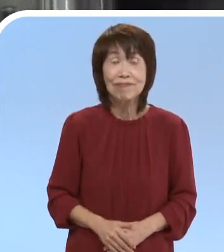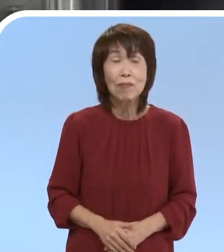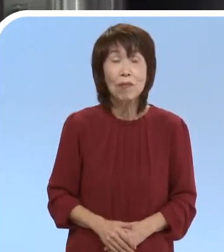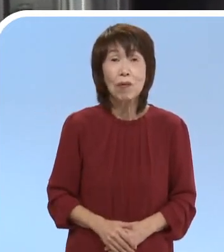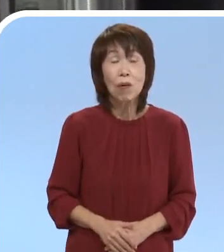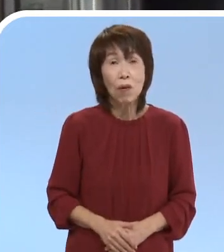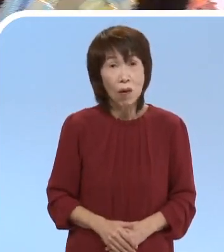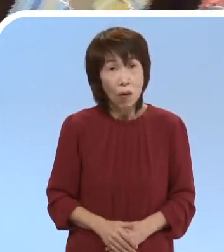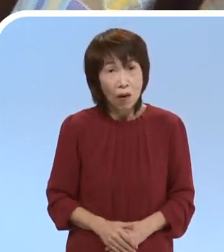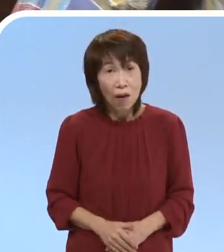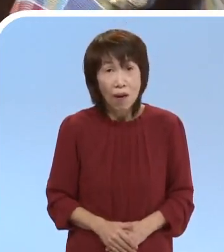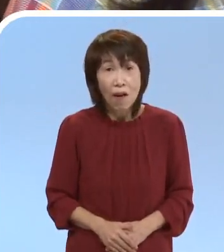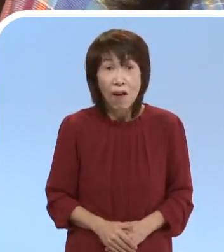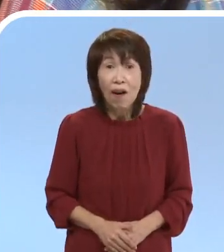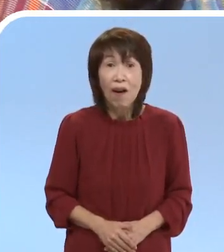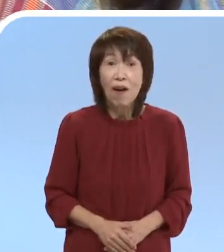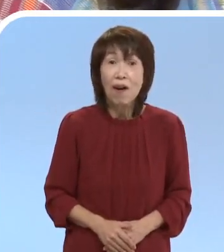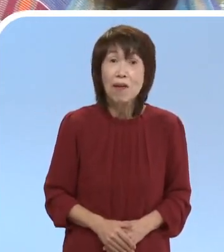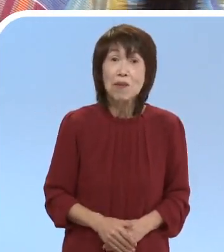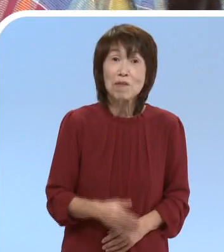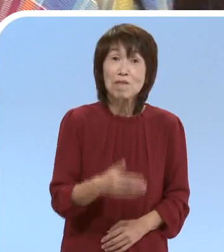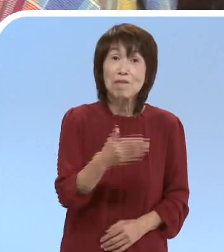わあ、